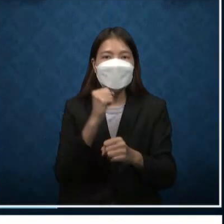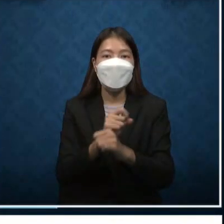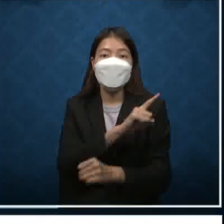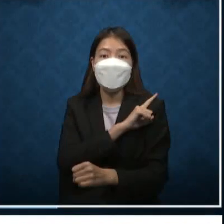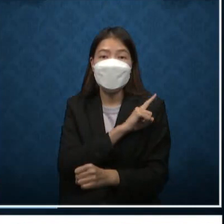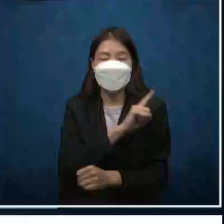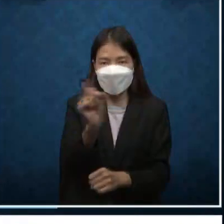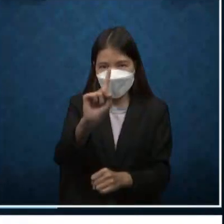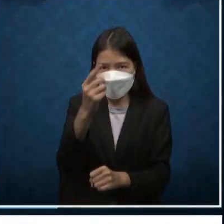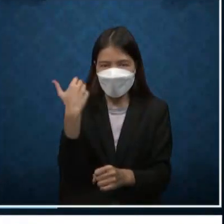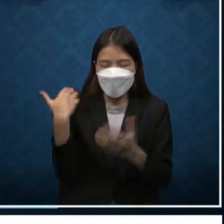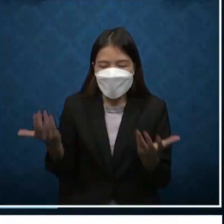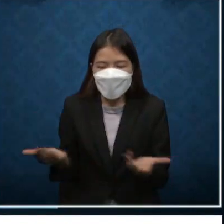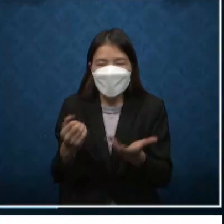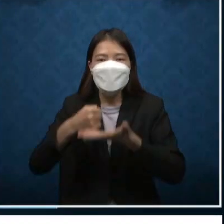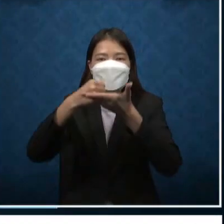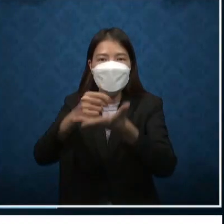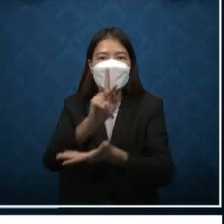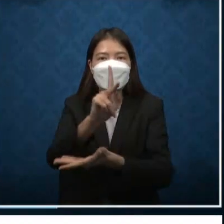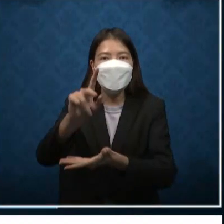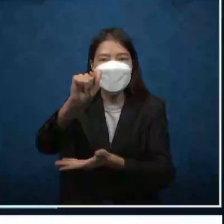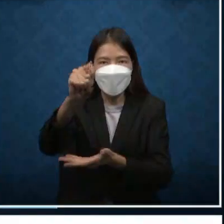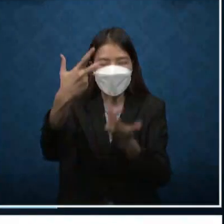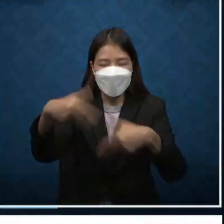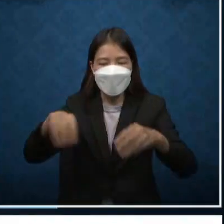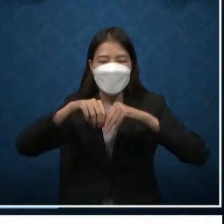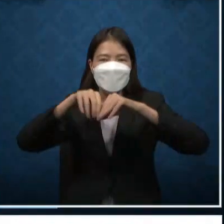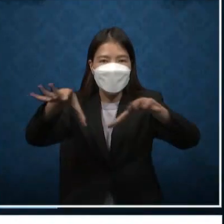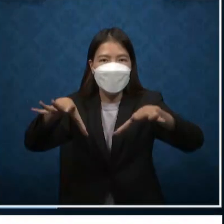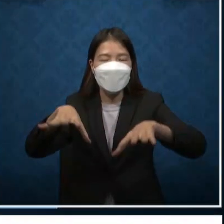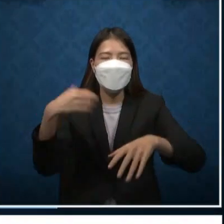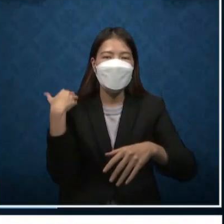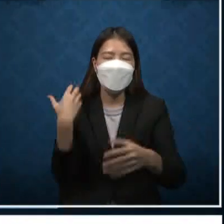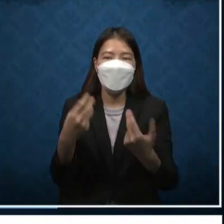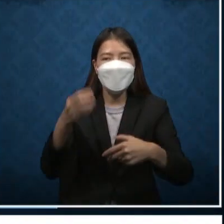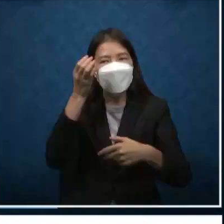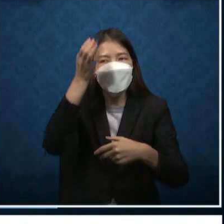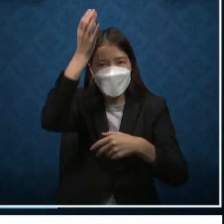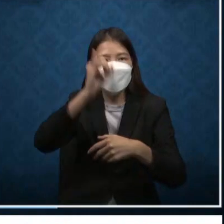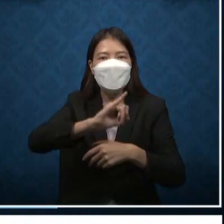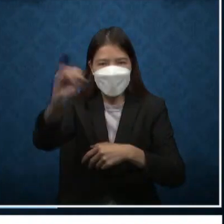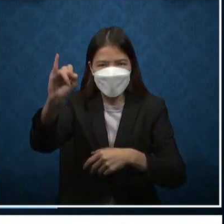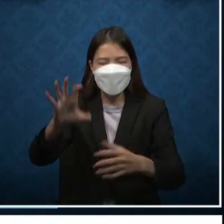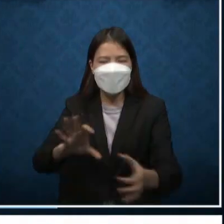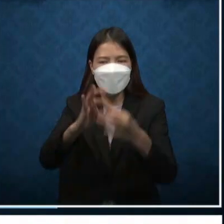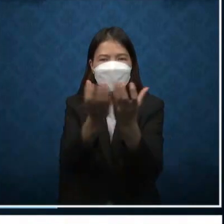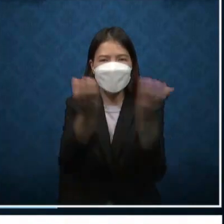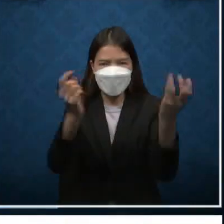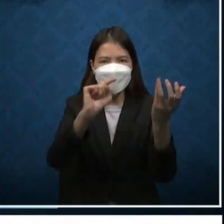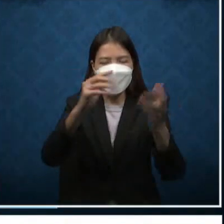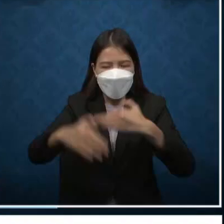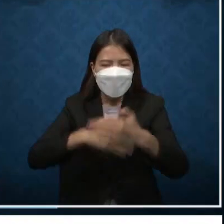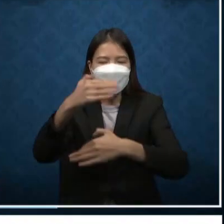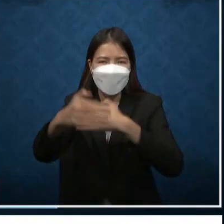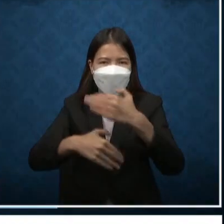ี่ช่วยเหลือก่ตล ปการ เพิรื่องห์ันการพัฒน